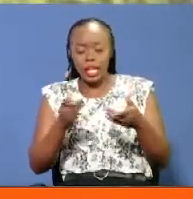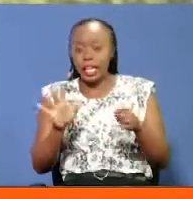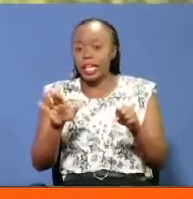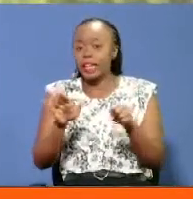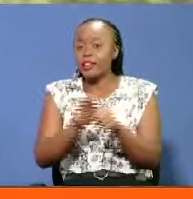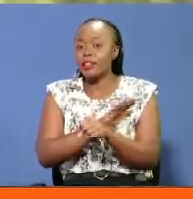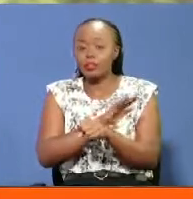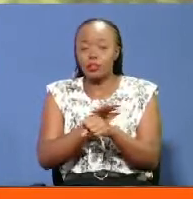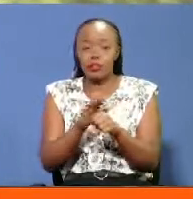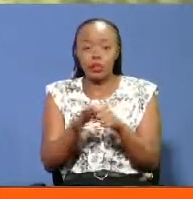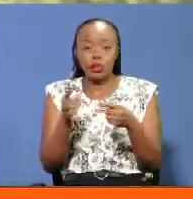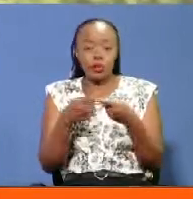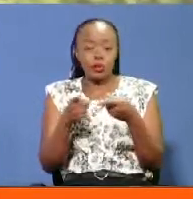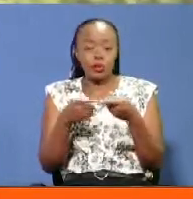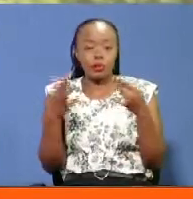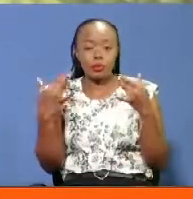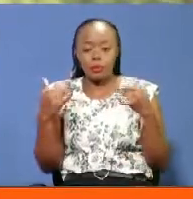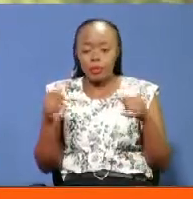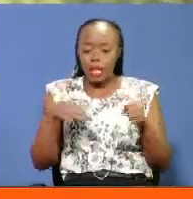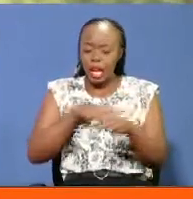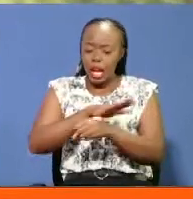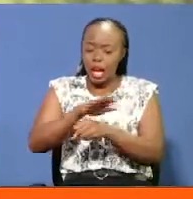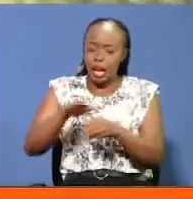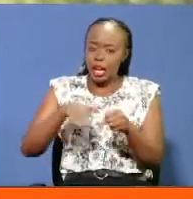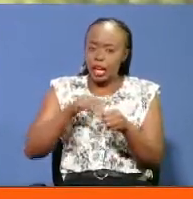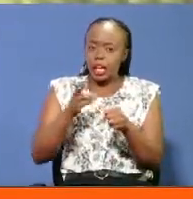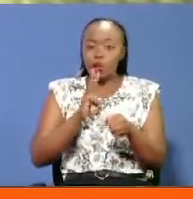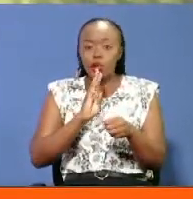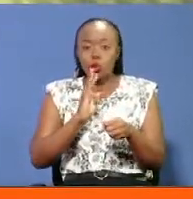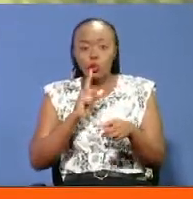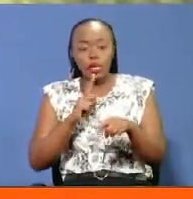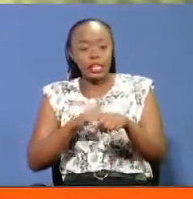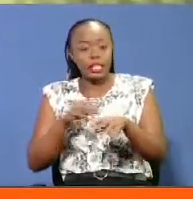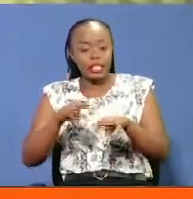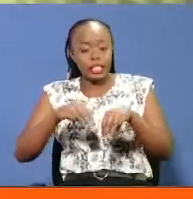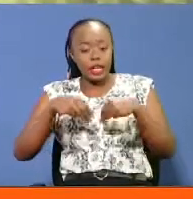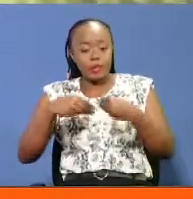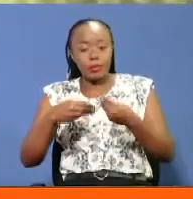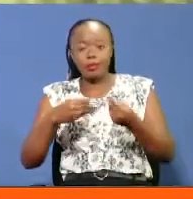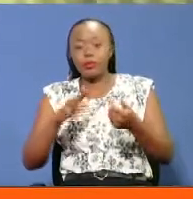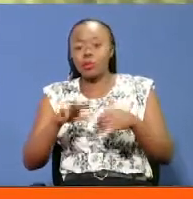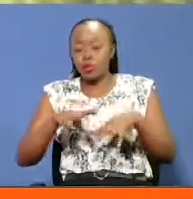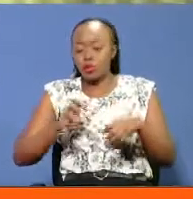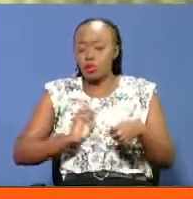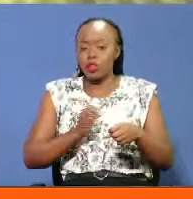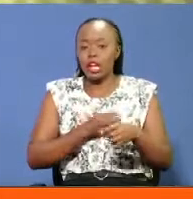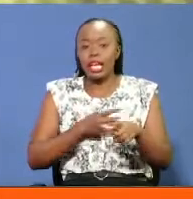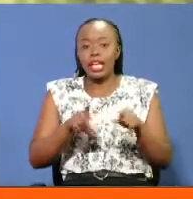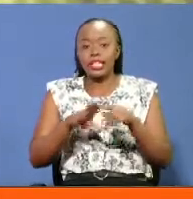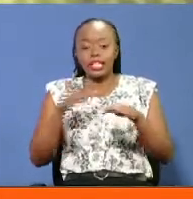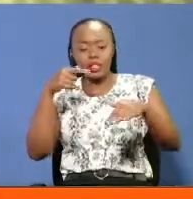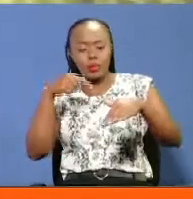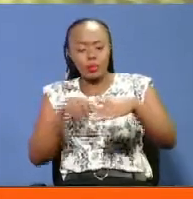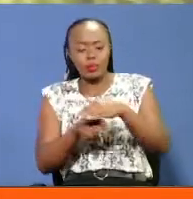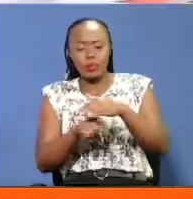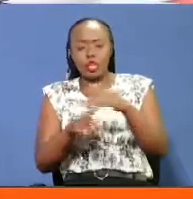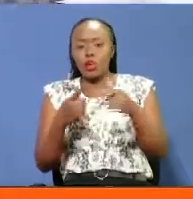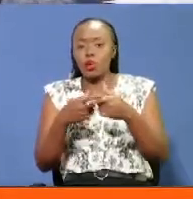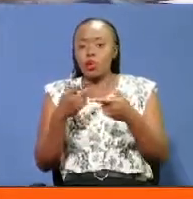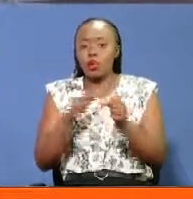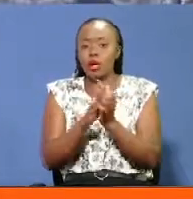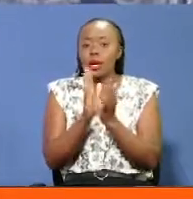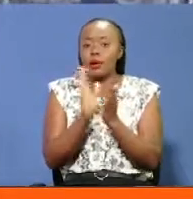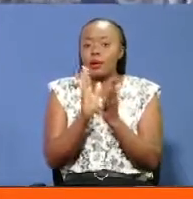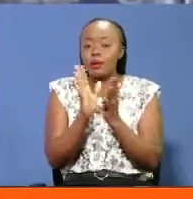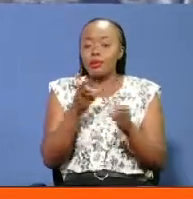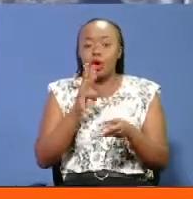So walizingirwa na maji kiasi wanataka kwenda nje, wakaingia kwenye hiyo mtaro ambao maji ilikuwa imewazidi kiasi